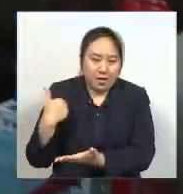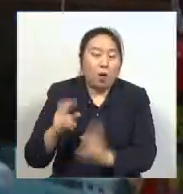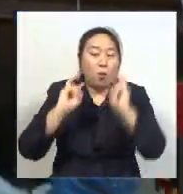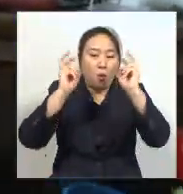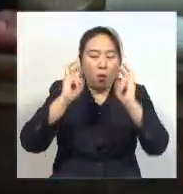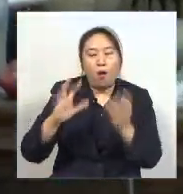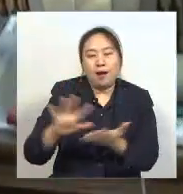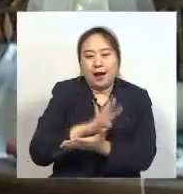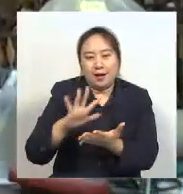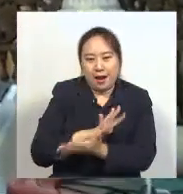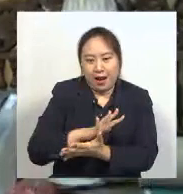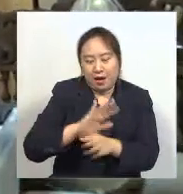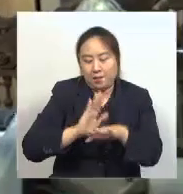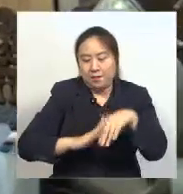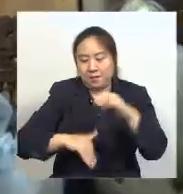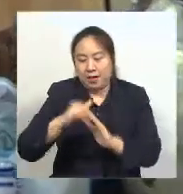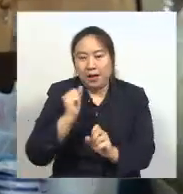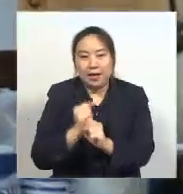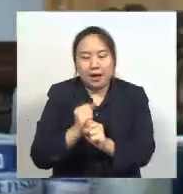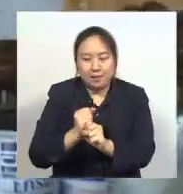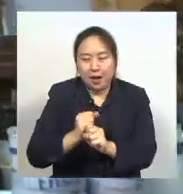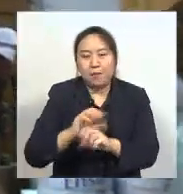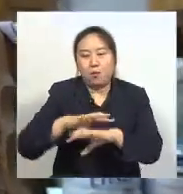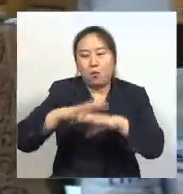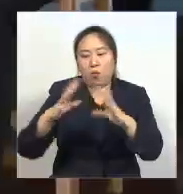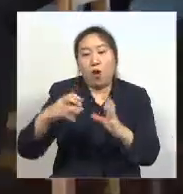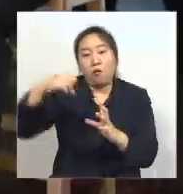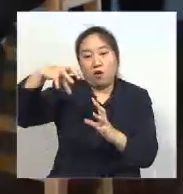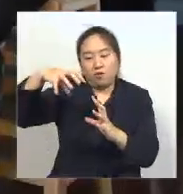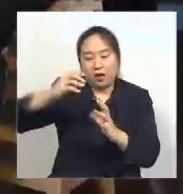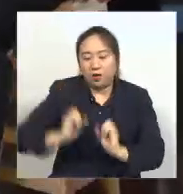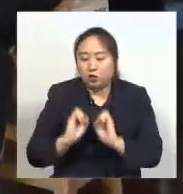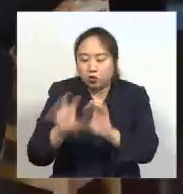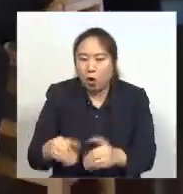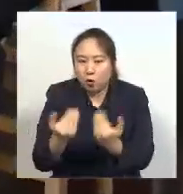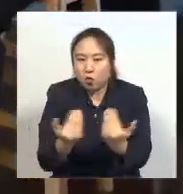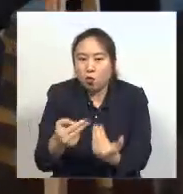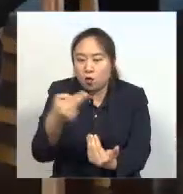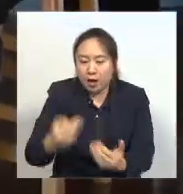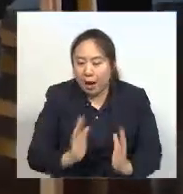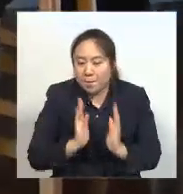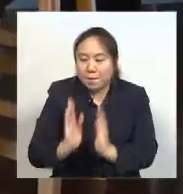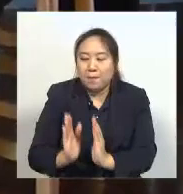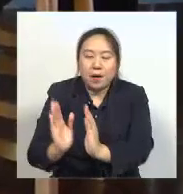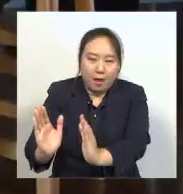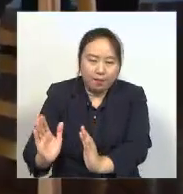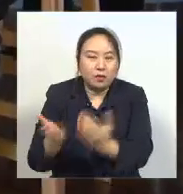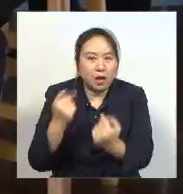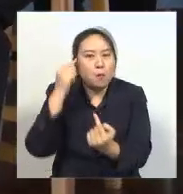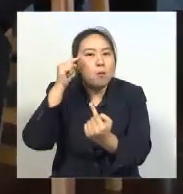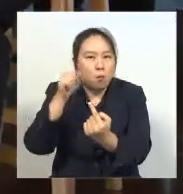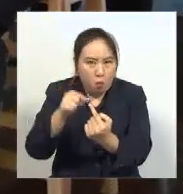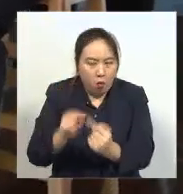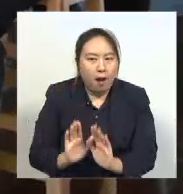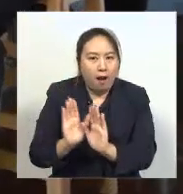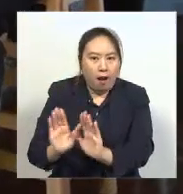าหนึ่งในผู้ที่ถ่ายทอดหัตถกรรมทำโคมสู่รุ่นลูกรุ่นหลานยังคงมุ่งมั่นที่จะสืบสานภูมิปัญญาท้องถิ่นให้เป็นสมบัติของชาว